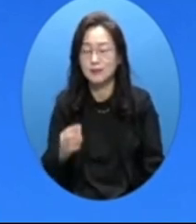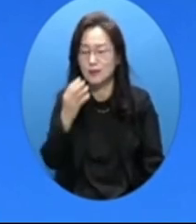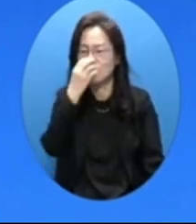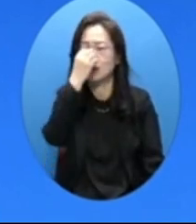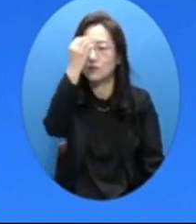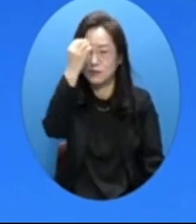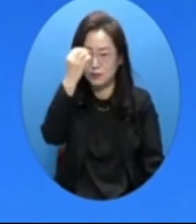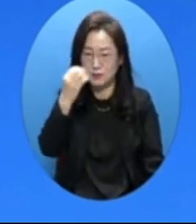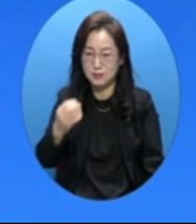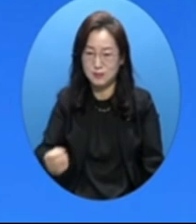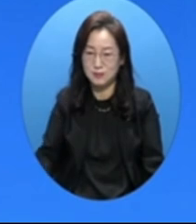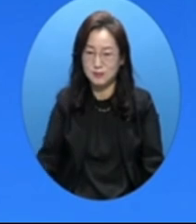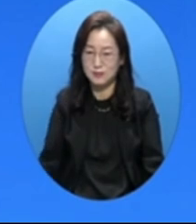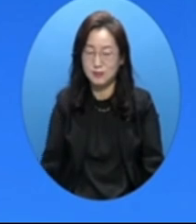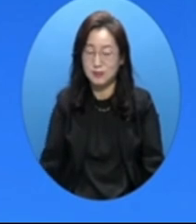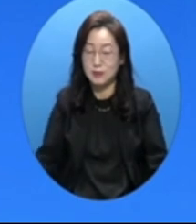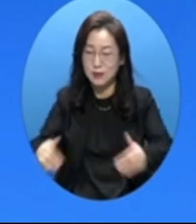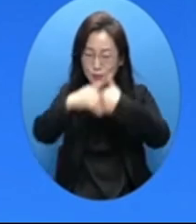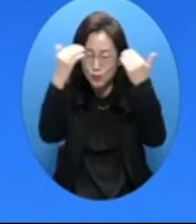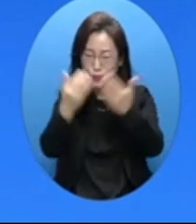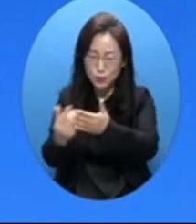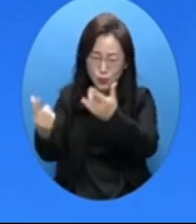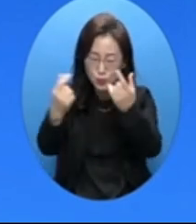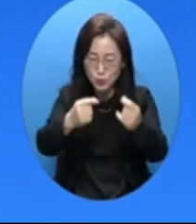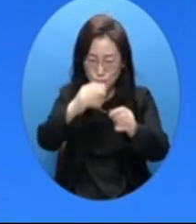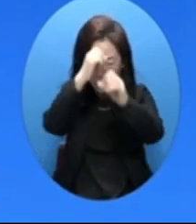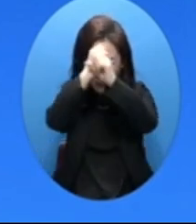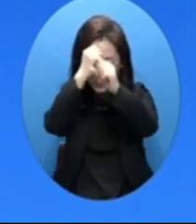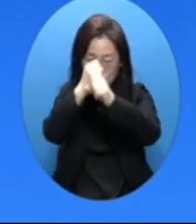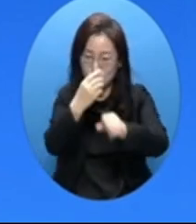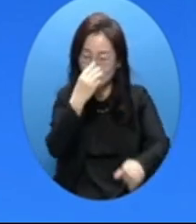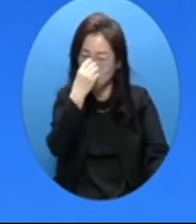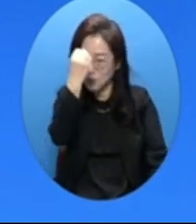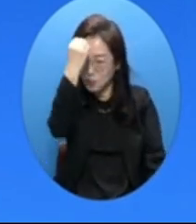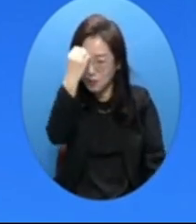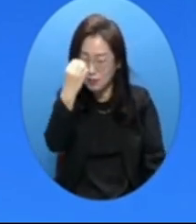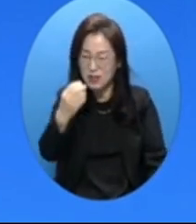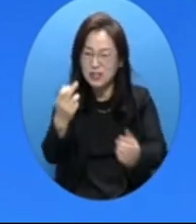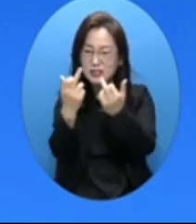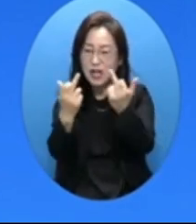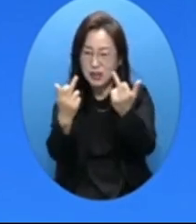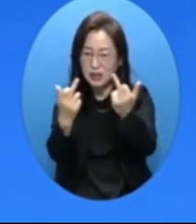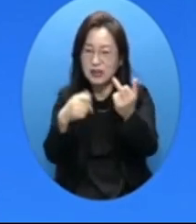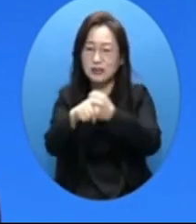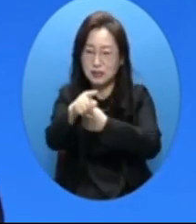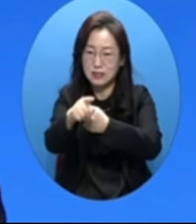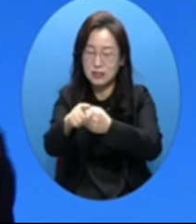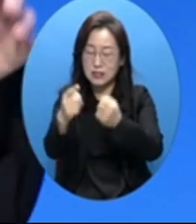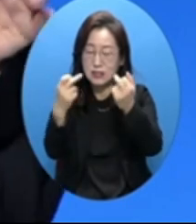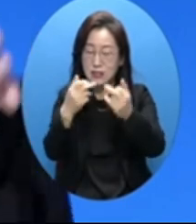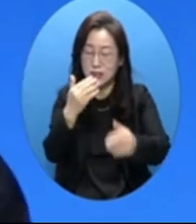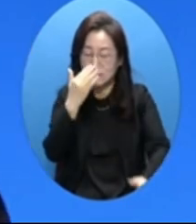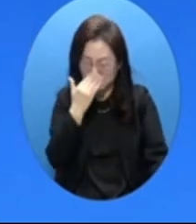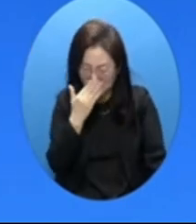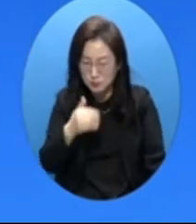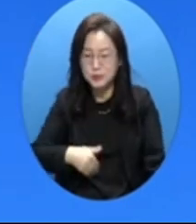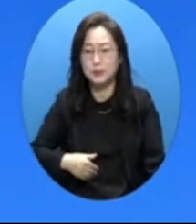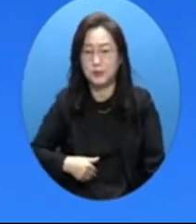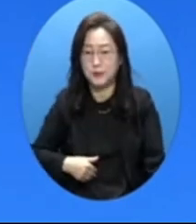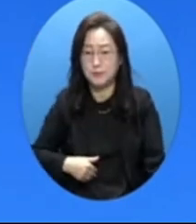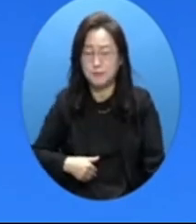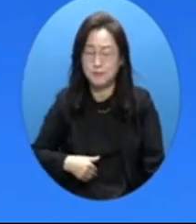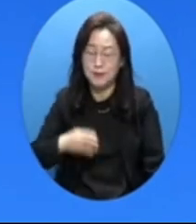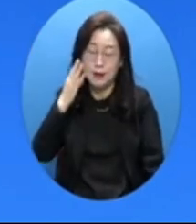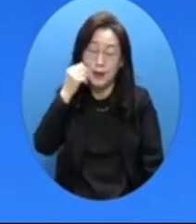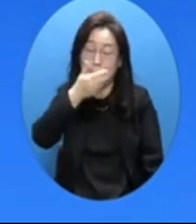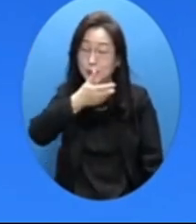교만이라고 하는 사람입니다 우리 모두가 고집과 교만의 산을 갖고 있습니다 그걸 낮춰야 됩니다 특별히 잘 될 때 잘 나갈